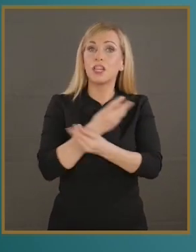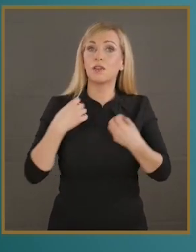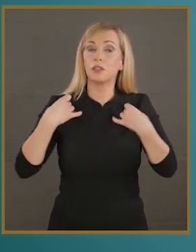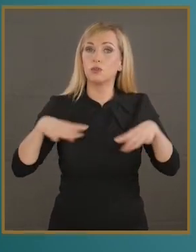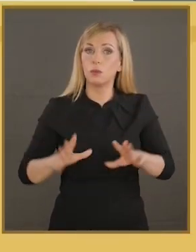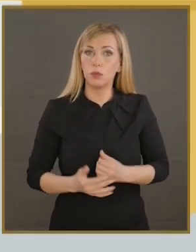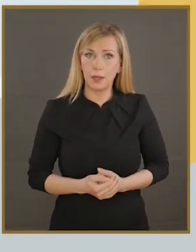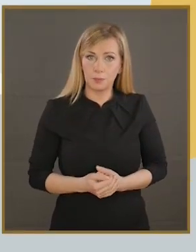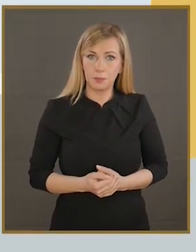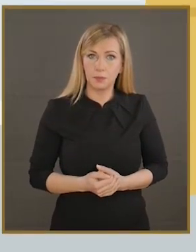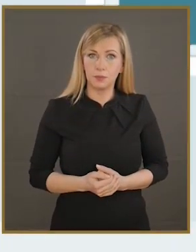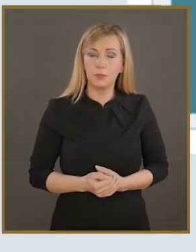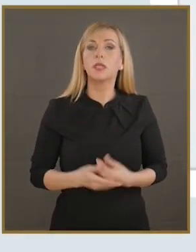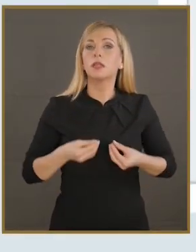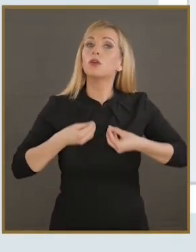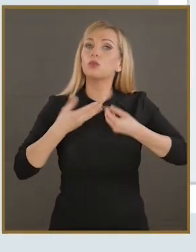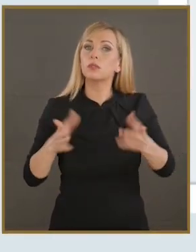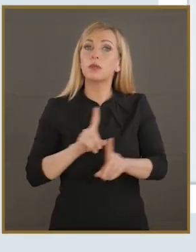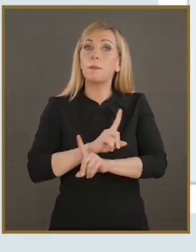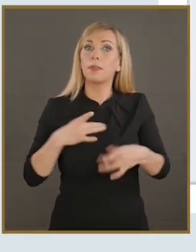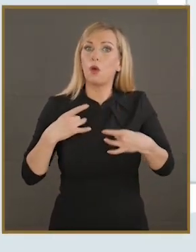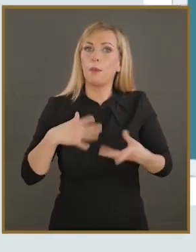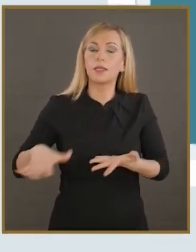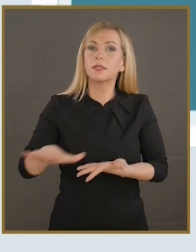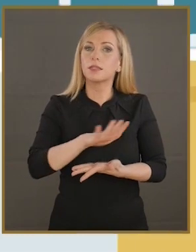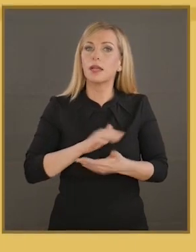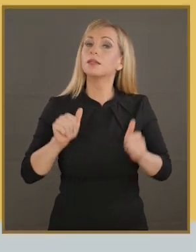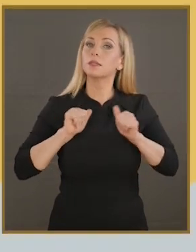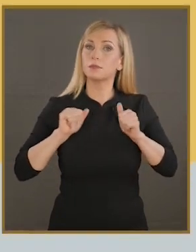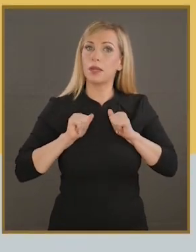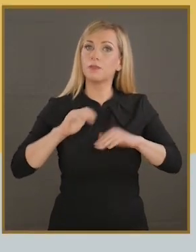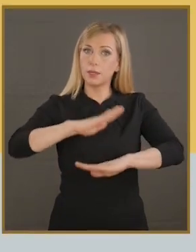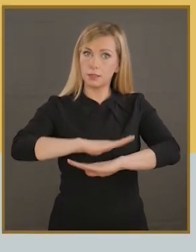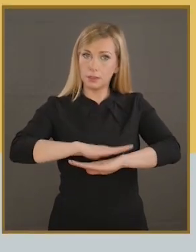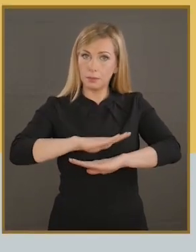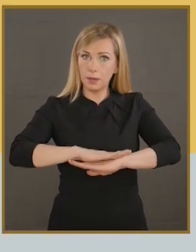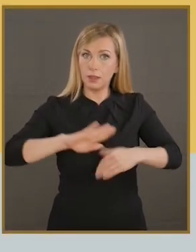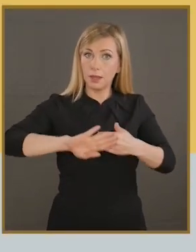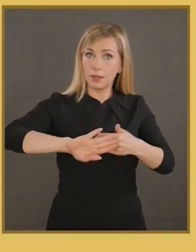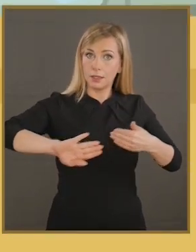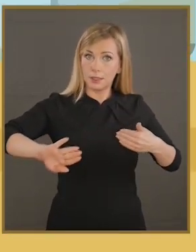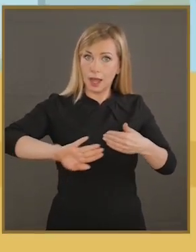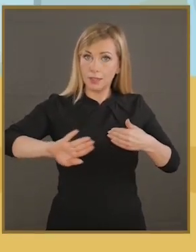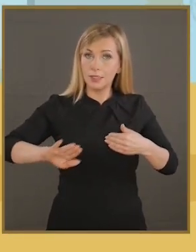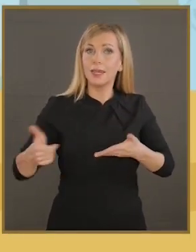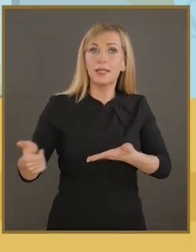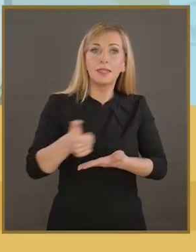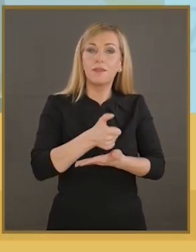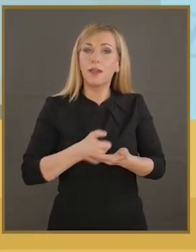наказание лишаване от свобода. Да осигурим безопасна среда. Да спазваме дисциплина,